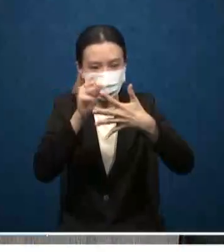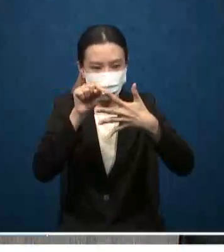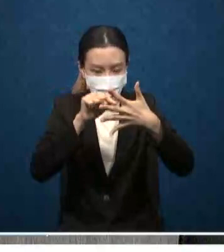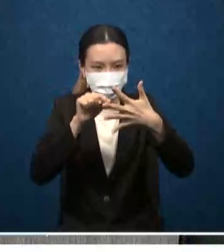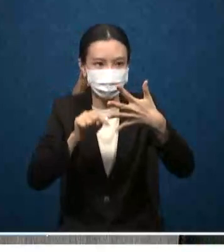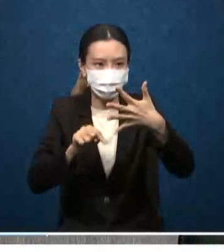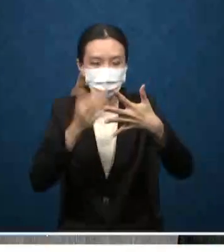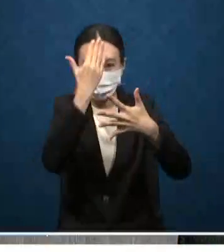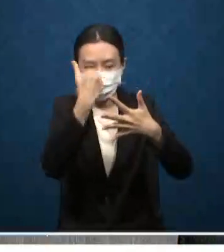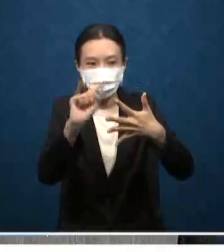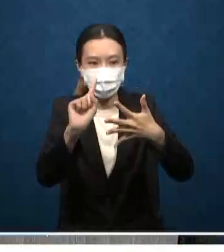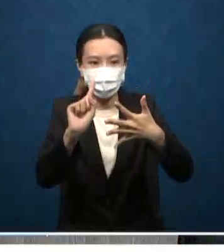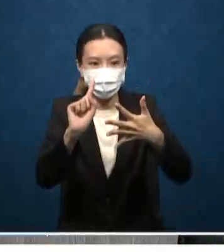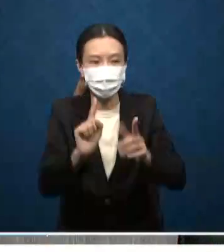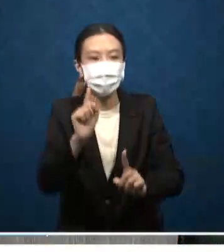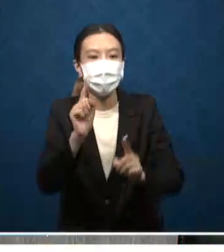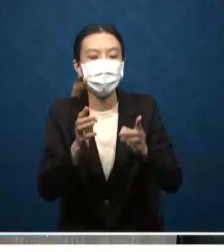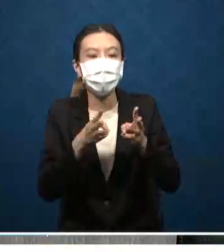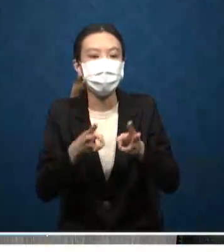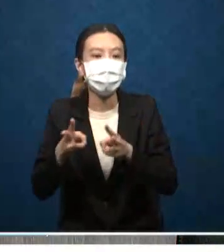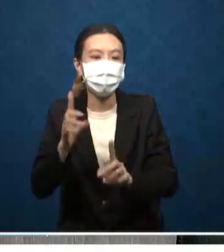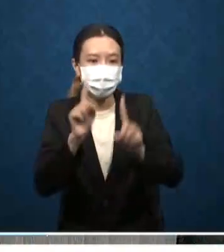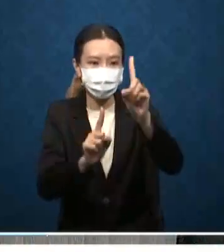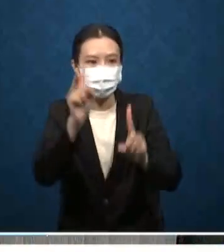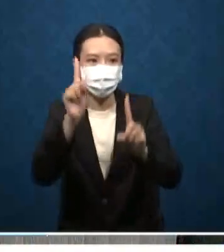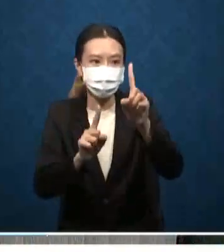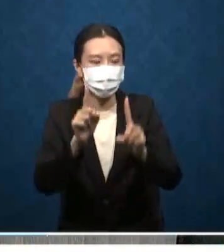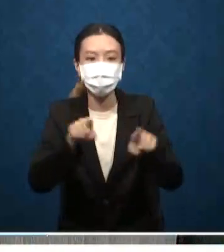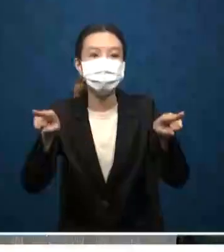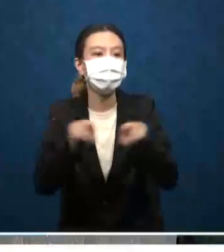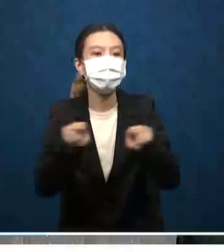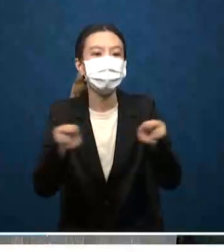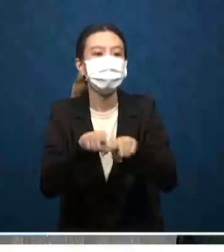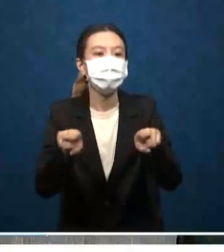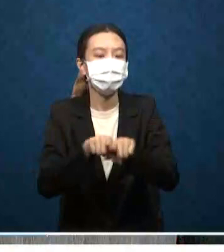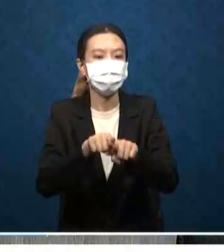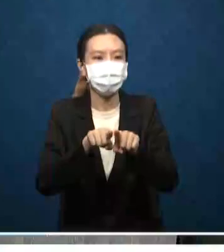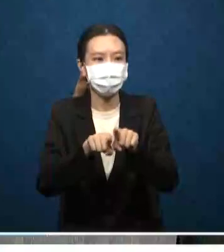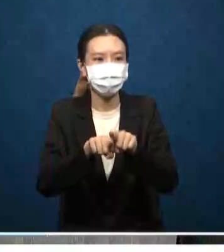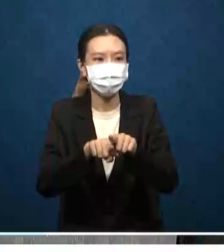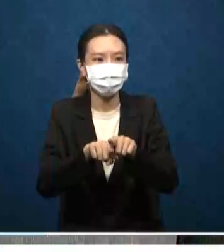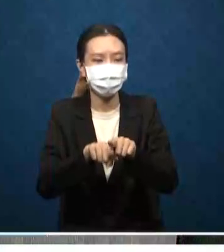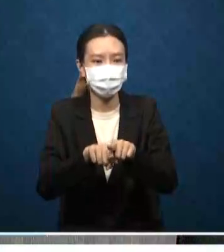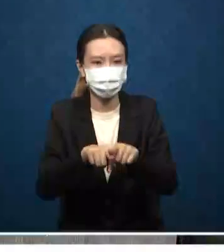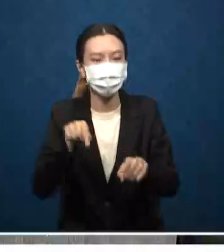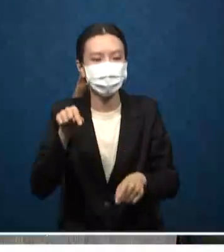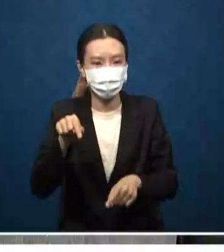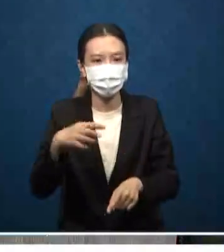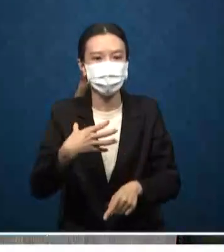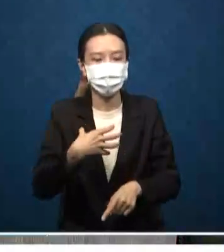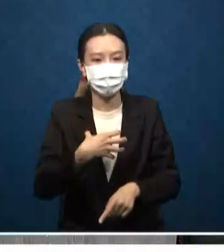เพราะเราใช้เกณฑ์ที่วัดผลประเมินผลเหมือนคนอื่นเราต้องการให้เกิด